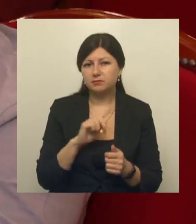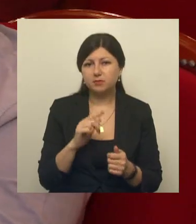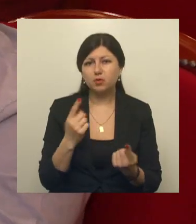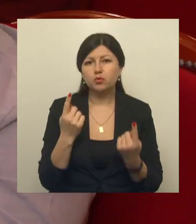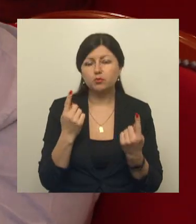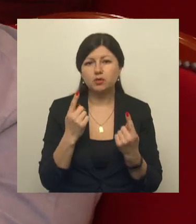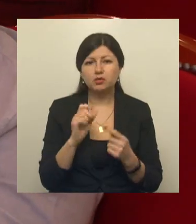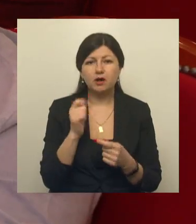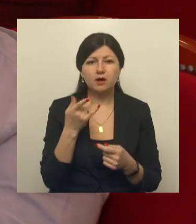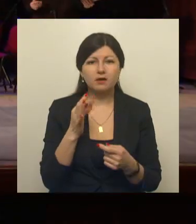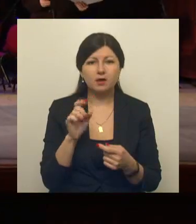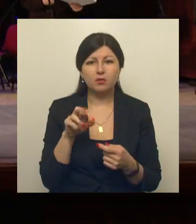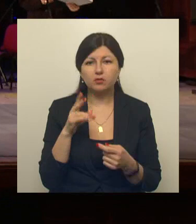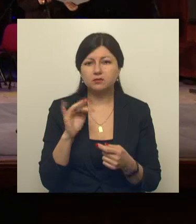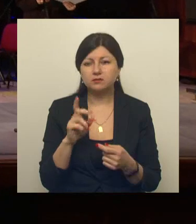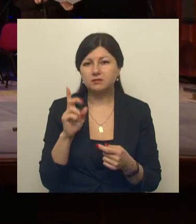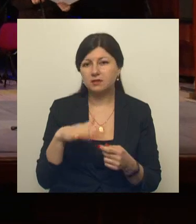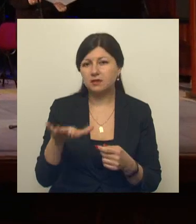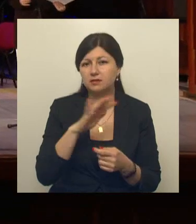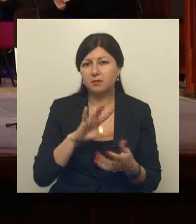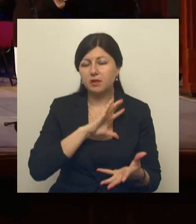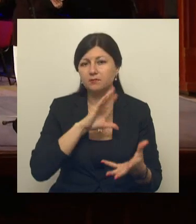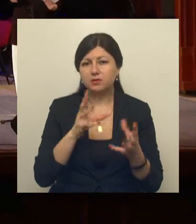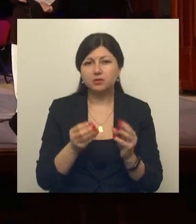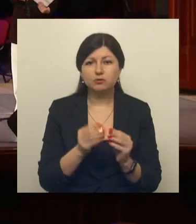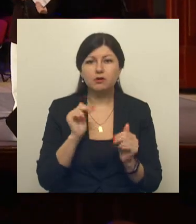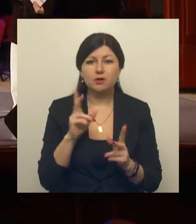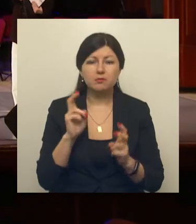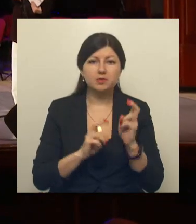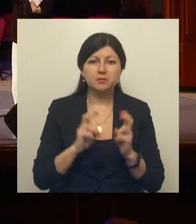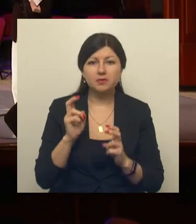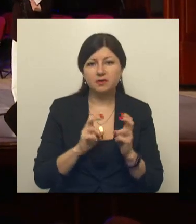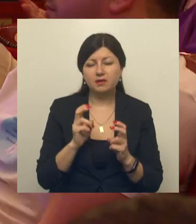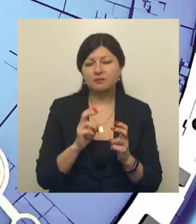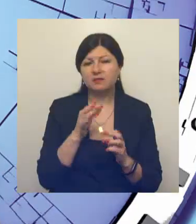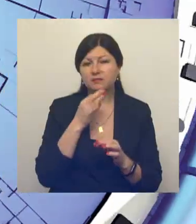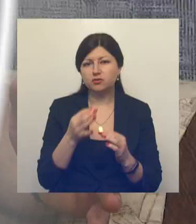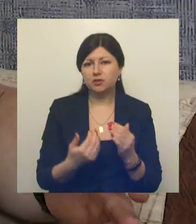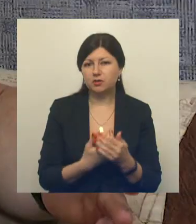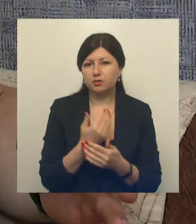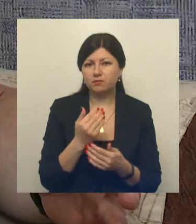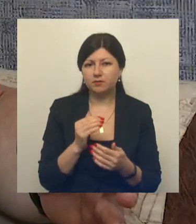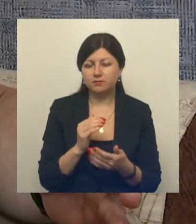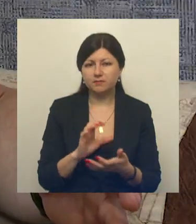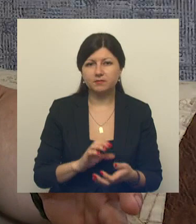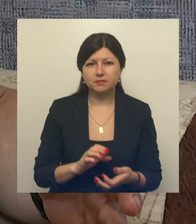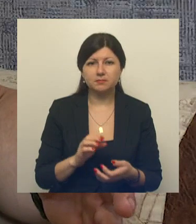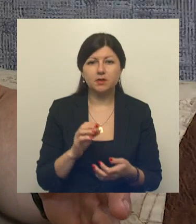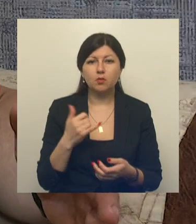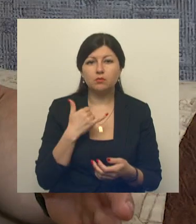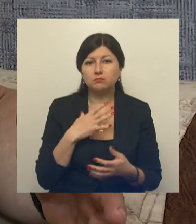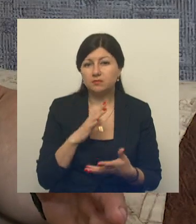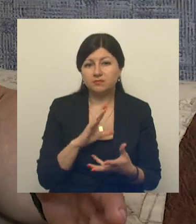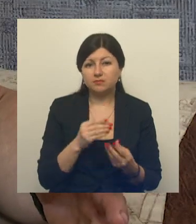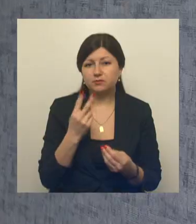Крупнейший агрохолдинг страны подвел итоги года. Как предприятие отвечает новым вызовам? У нас было 24 квадрата